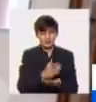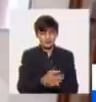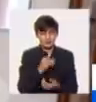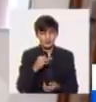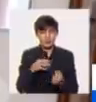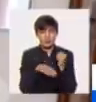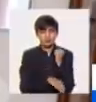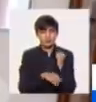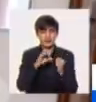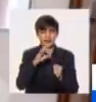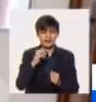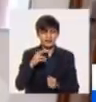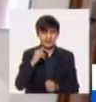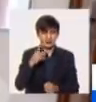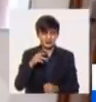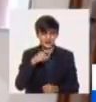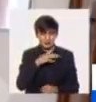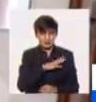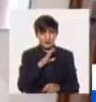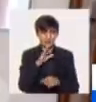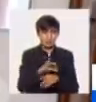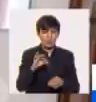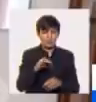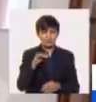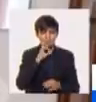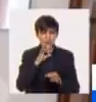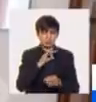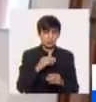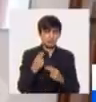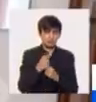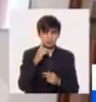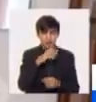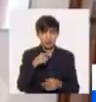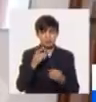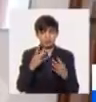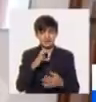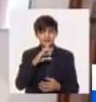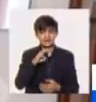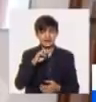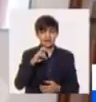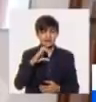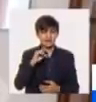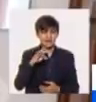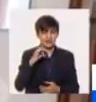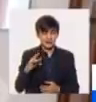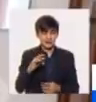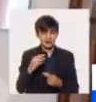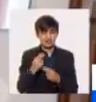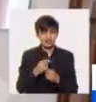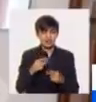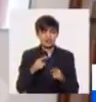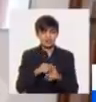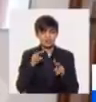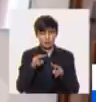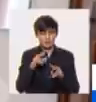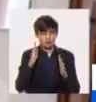редакция бойынша ешқандай вирусқа қарсы емді алмайды. Тек қана стационарлық жағдайларда оларға бақылау жүргіземіз. Ем